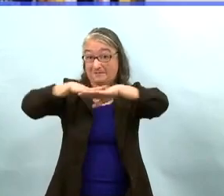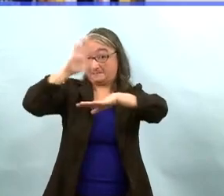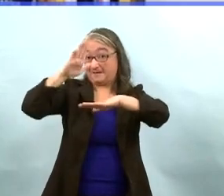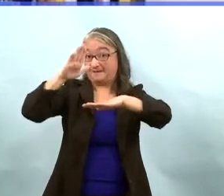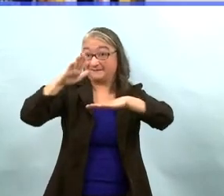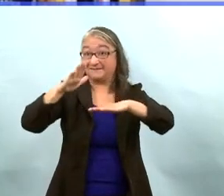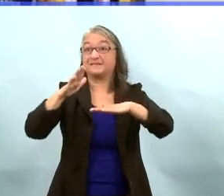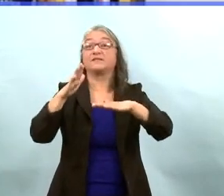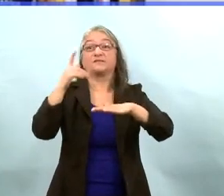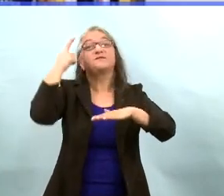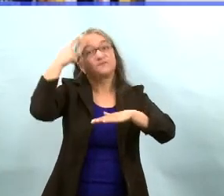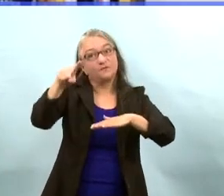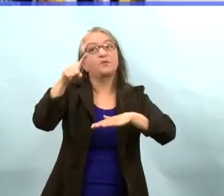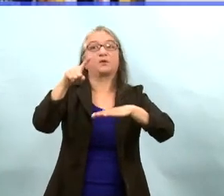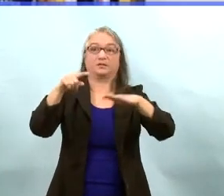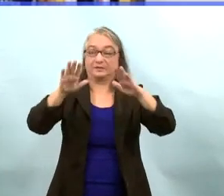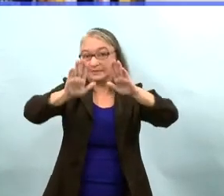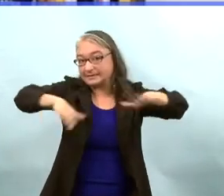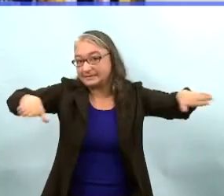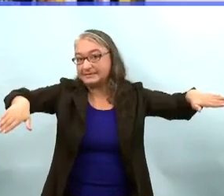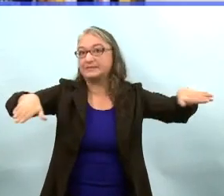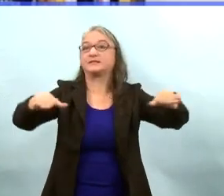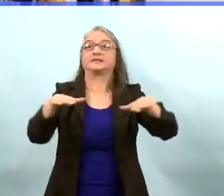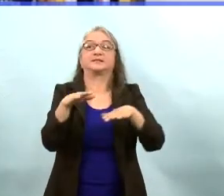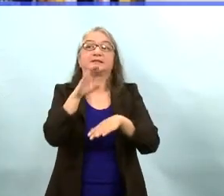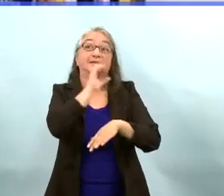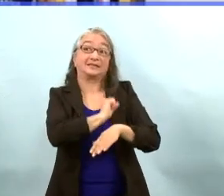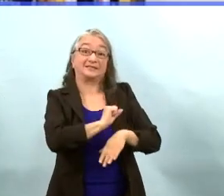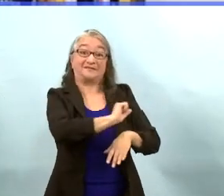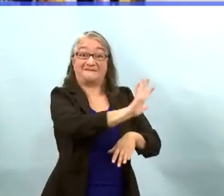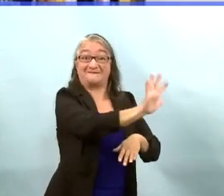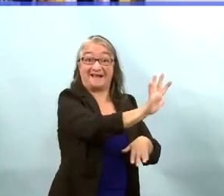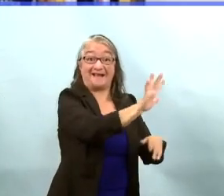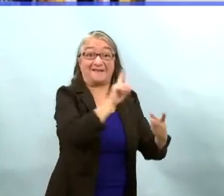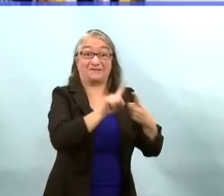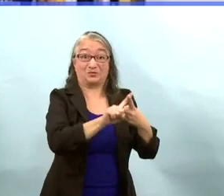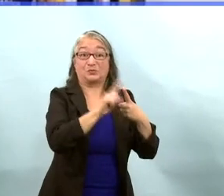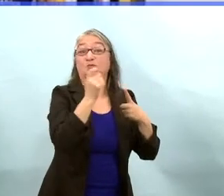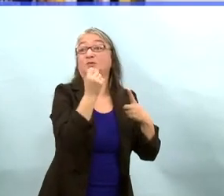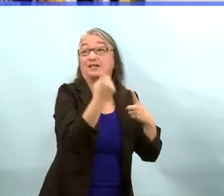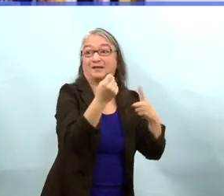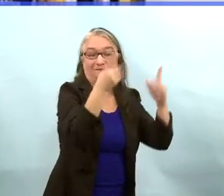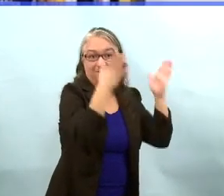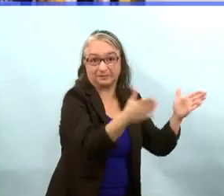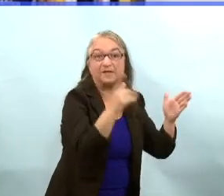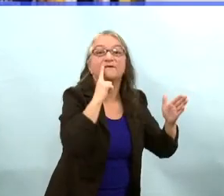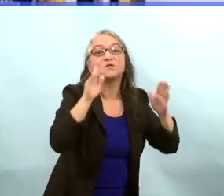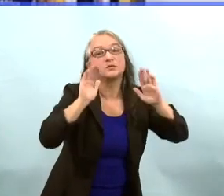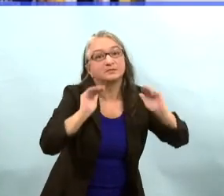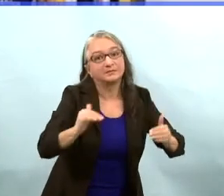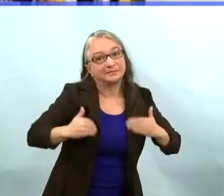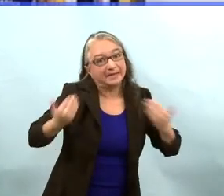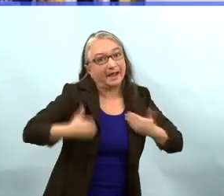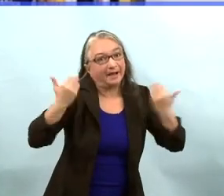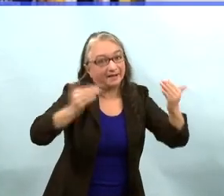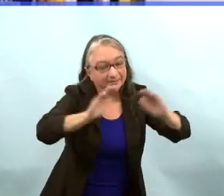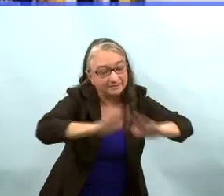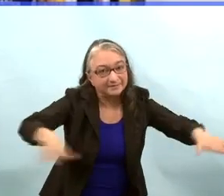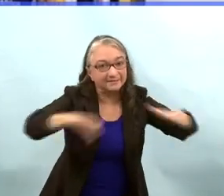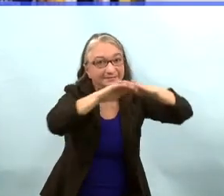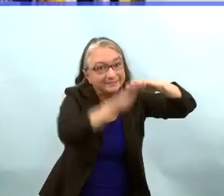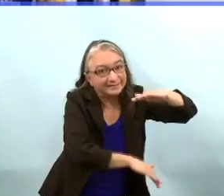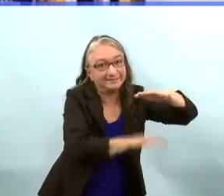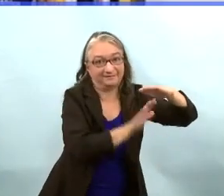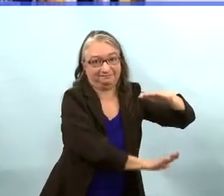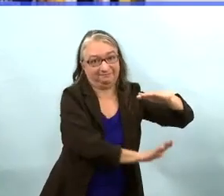Alors, l'âge de 12 ans, c'est l'âge qui sépare la dose adulte de la dose pédiatrique. Alors, c'est pas que l'âge de 12 ans